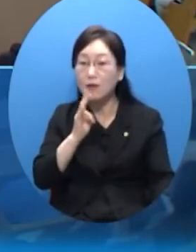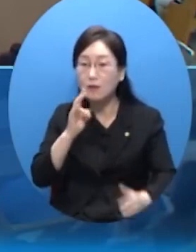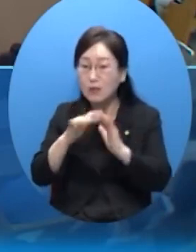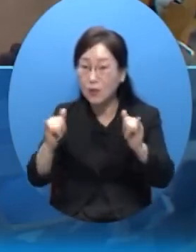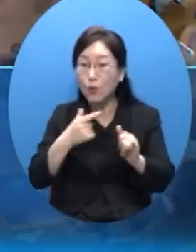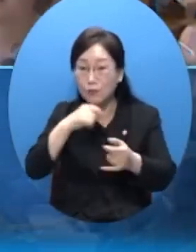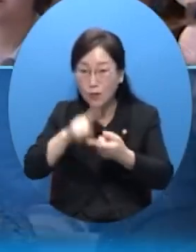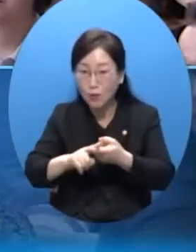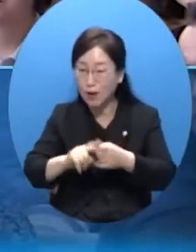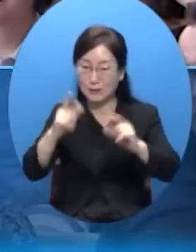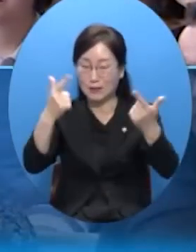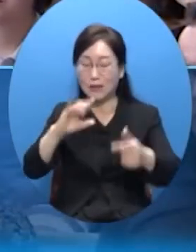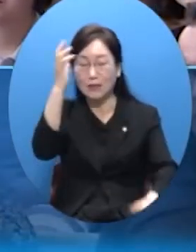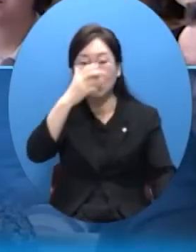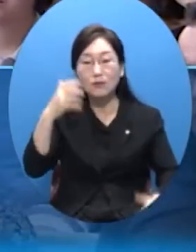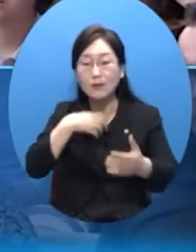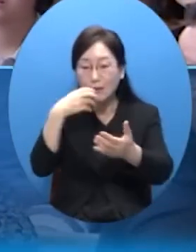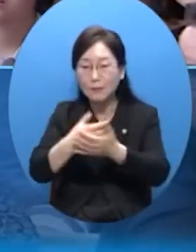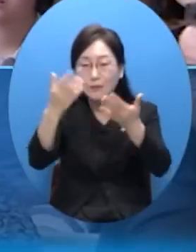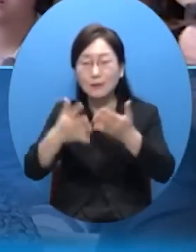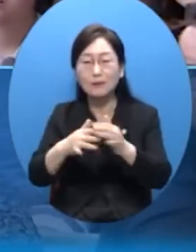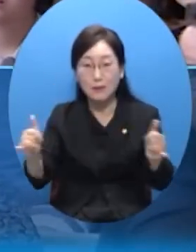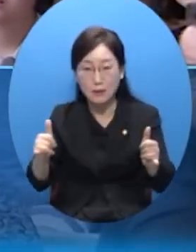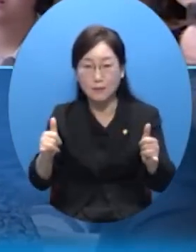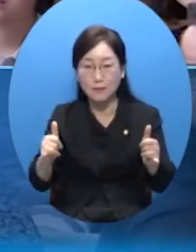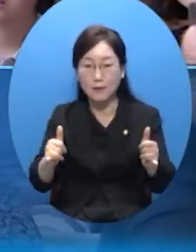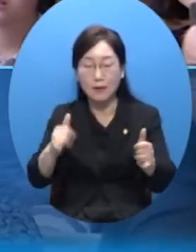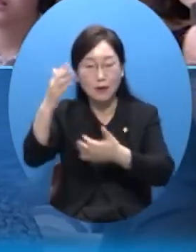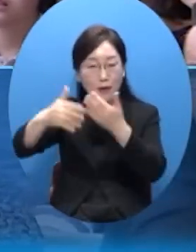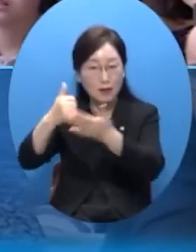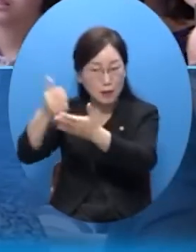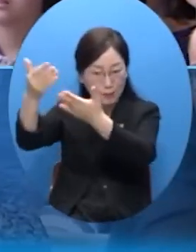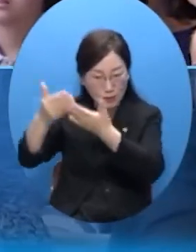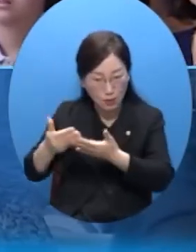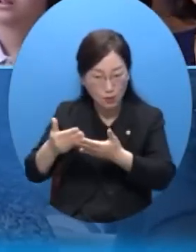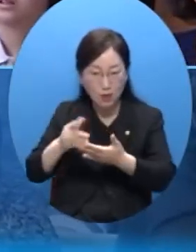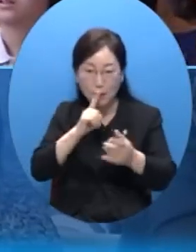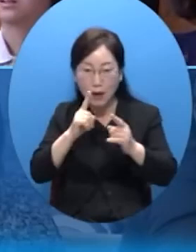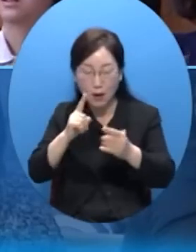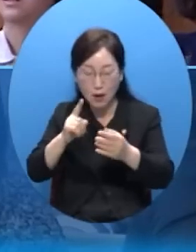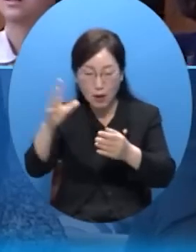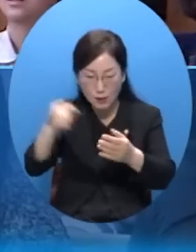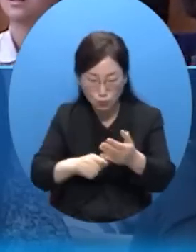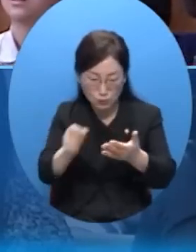아니요 오직 성령의 감동하심을 받은 사람들이 하나님께 받아 말한 것입니다.